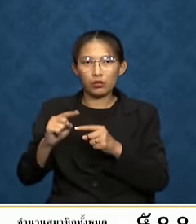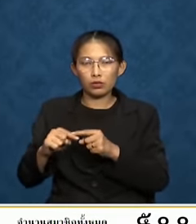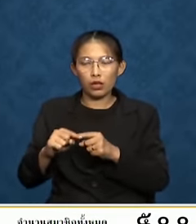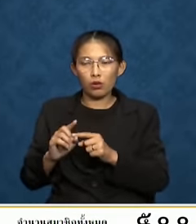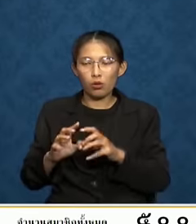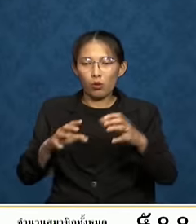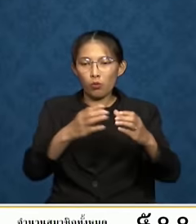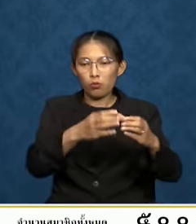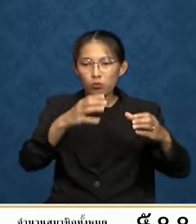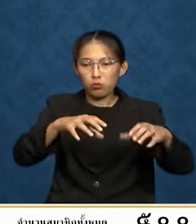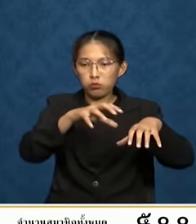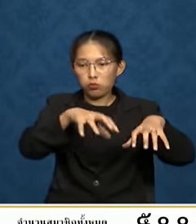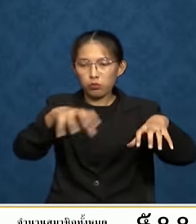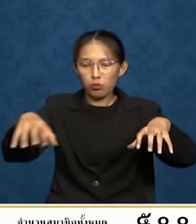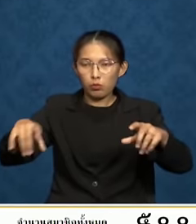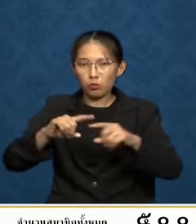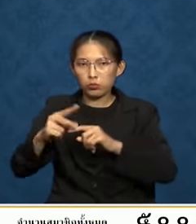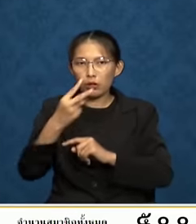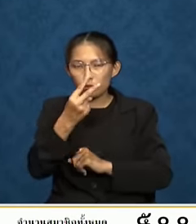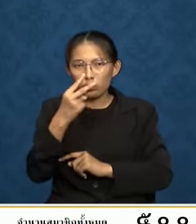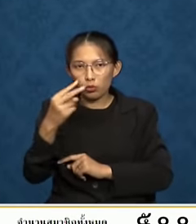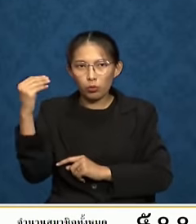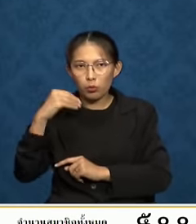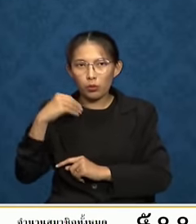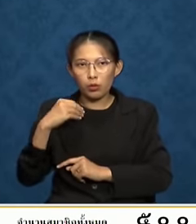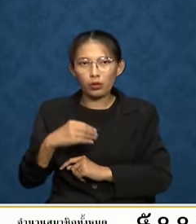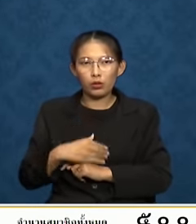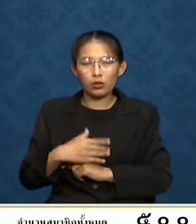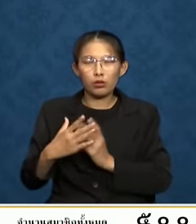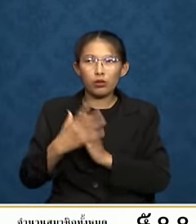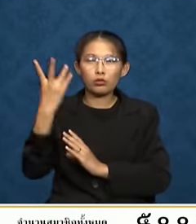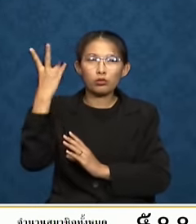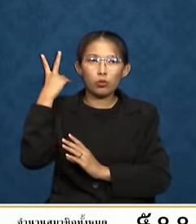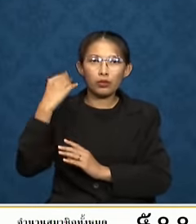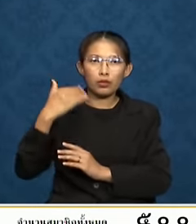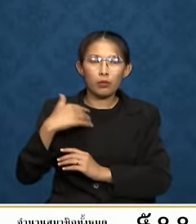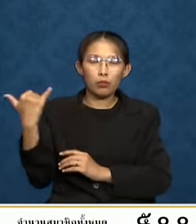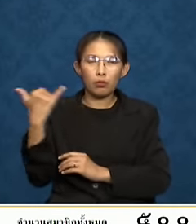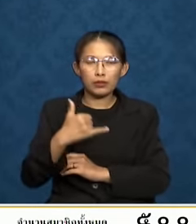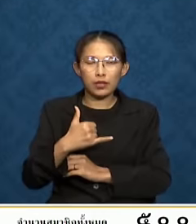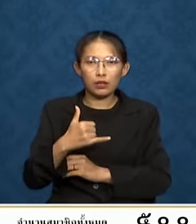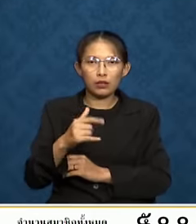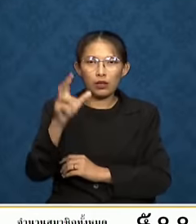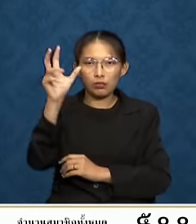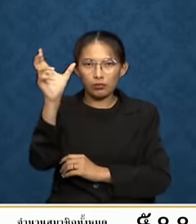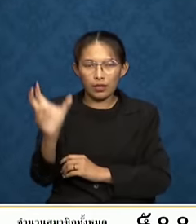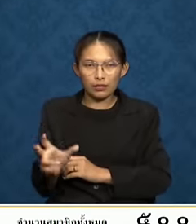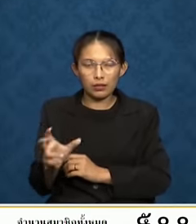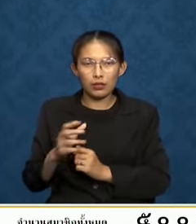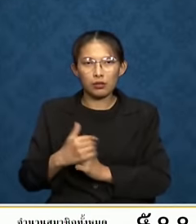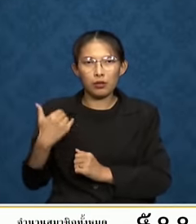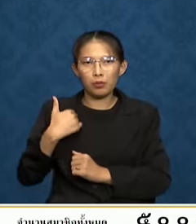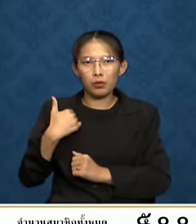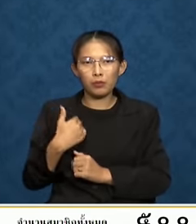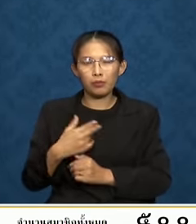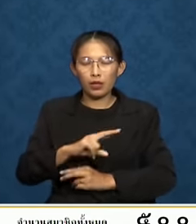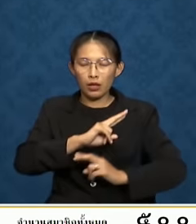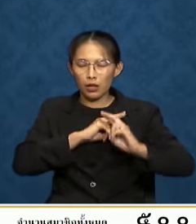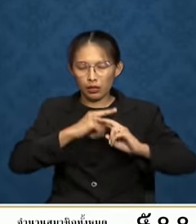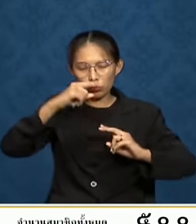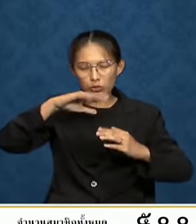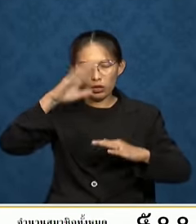อาวุธบ่อยช่วงนี้นี่วันซืนเพิ่งมาจากฝรั่งเศสเอกชนไทยเราเก่ง